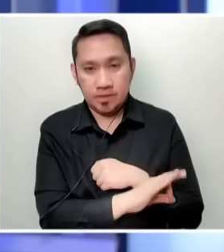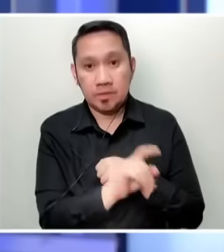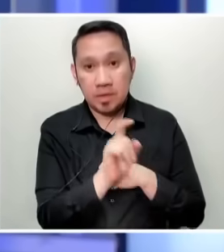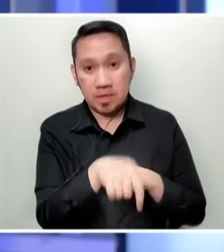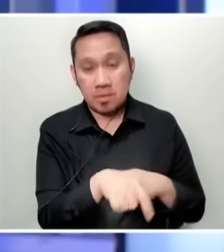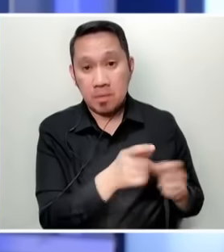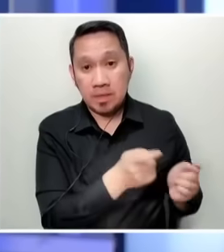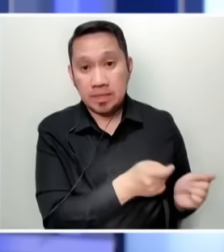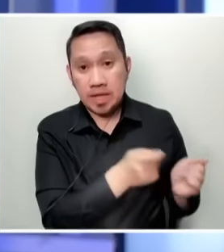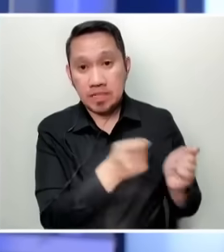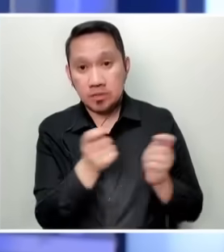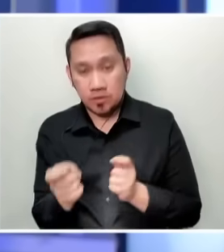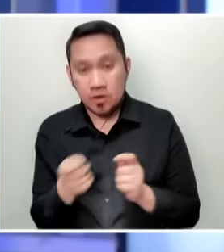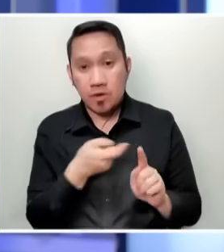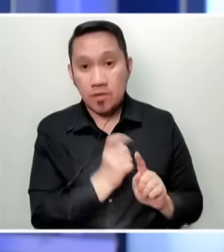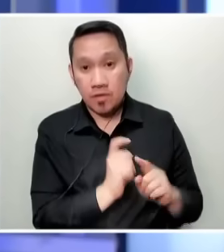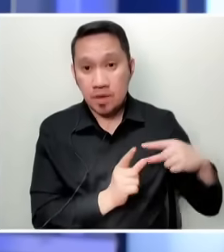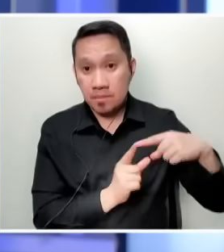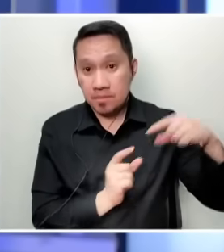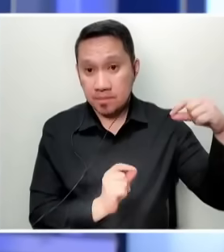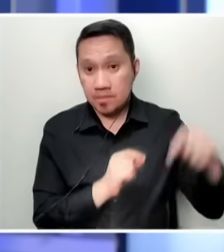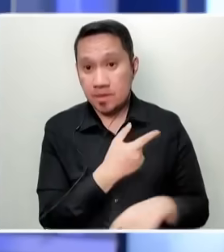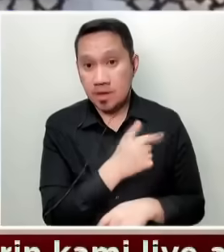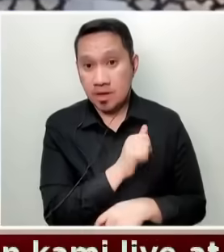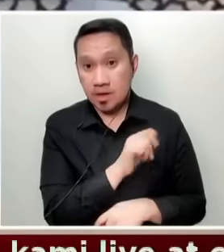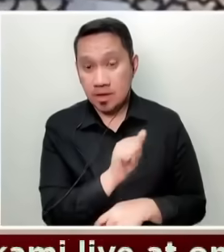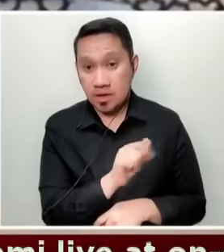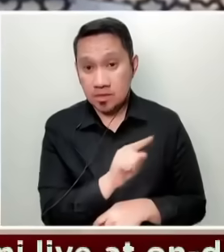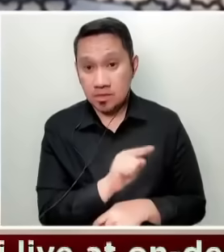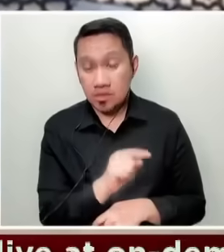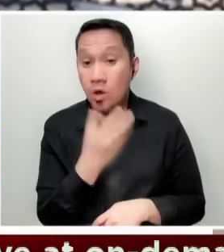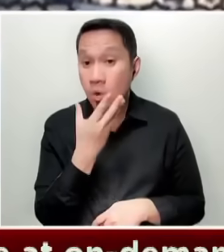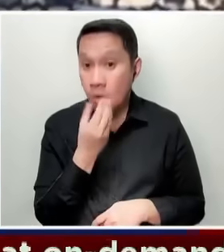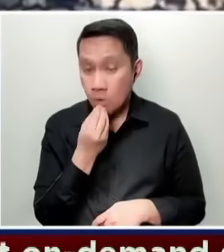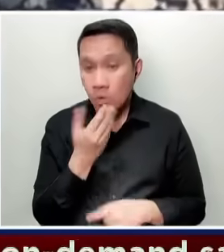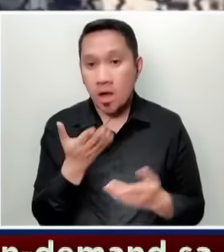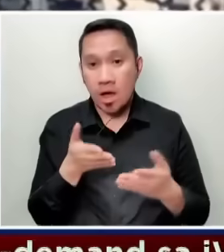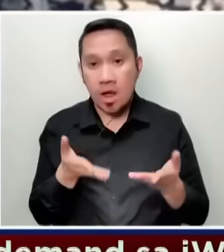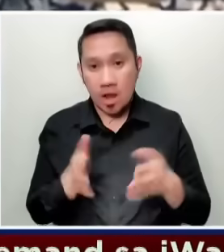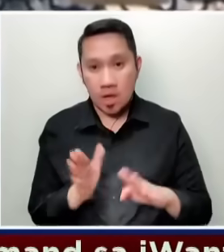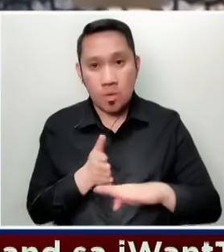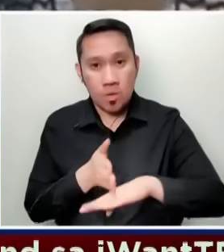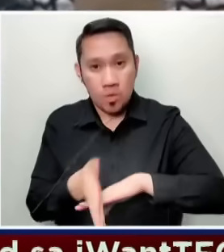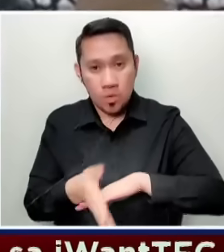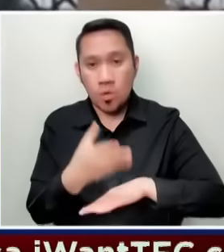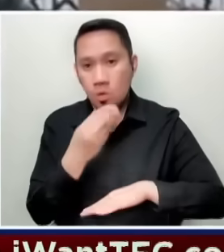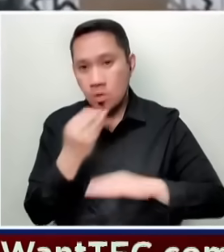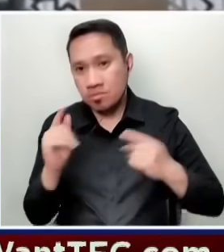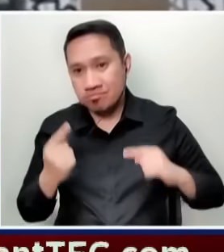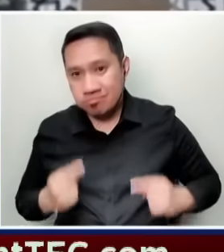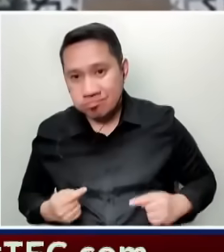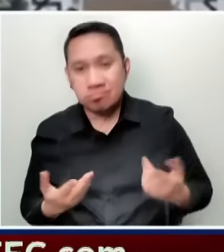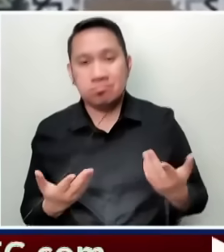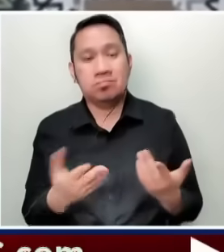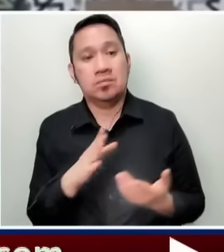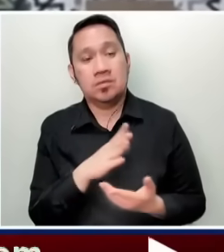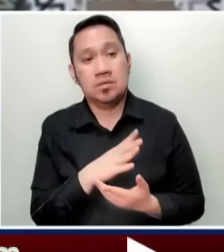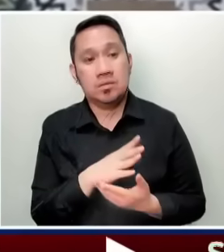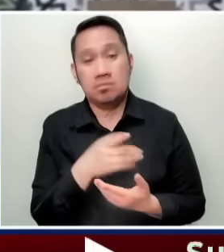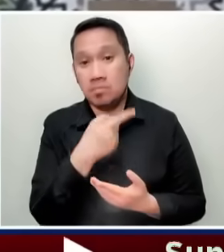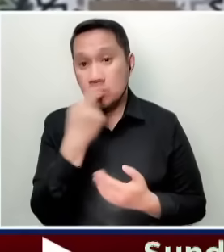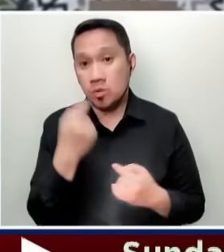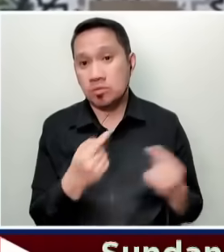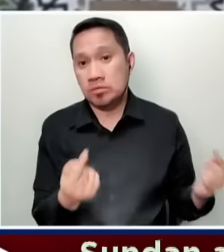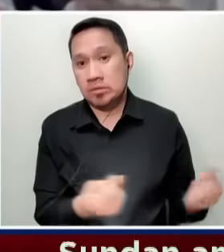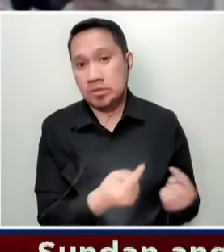Gaza. Kabilang sa mga papayagang makatawid sa Rafah border crossing ang mga sugatan at kritikal, ang lagay, bunsod ng gera sa